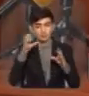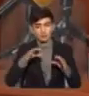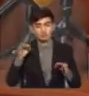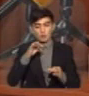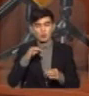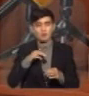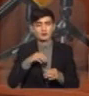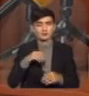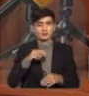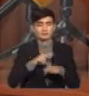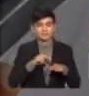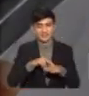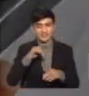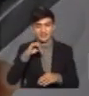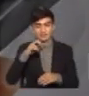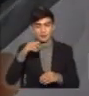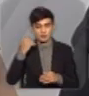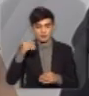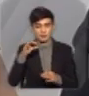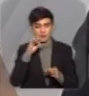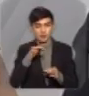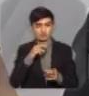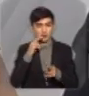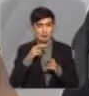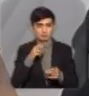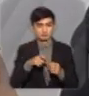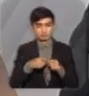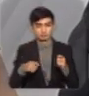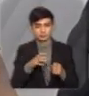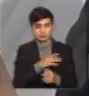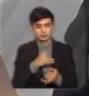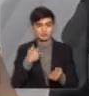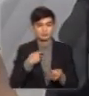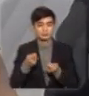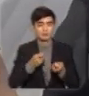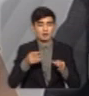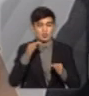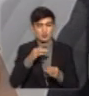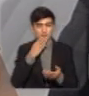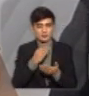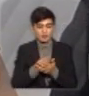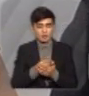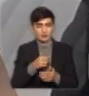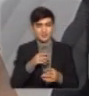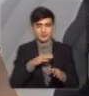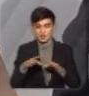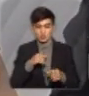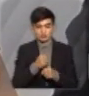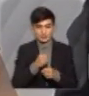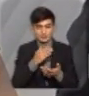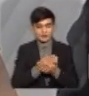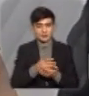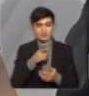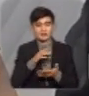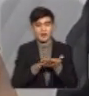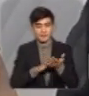мемлекеттік инспектор сотқа кеш шағымданудың себебін түсіндірді. Біздің басқарма ол кәсіпкерлік кодексіне сәйкес өз қызметін атқарады. Яғни өтініш, арыз